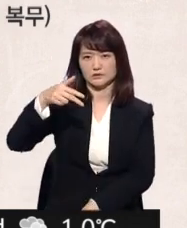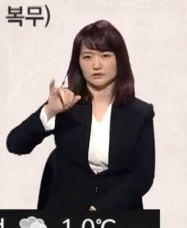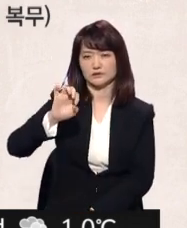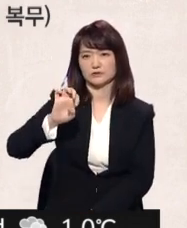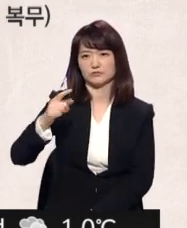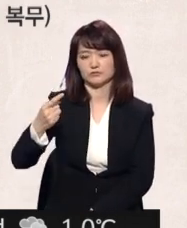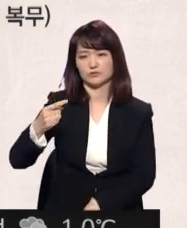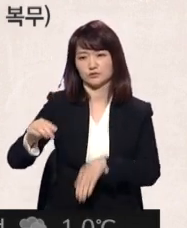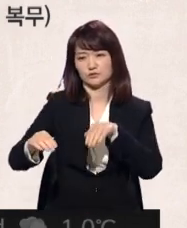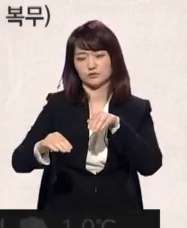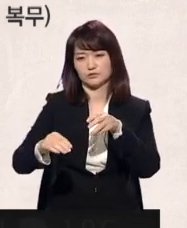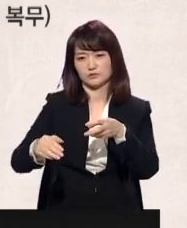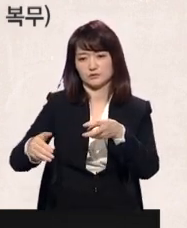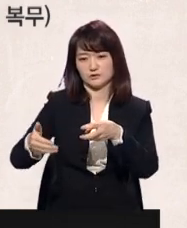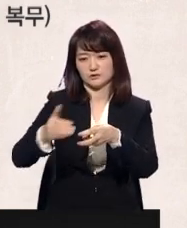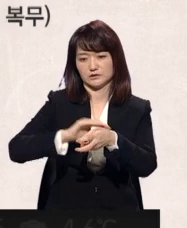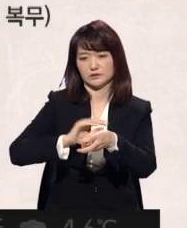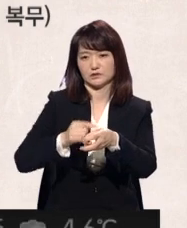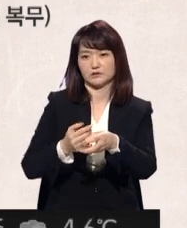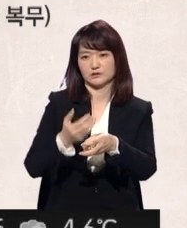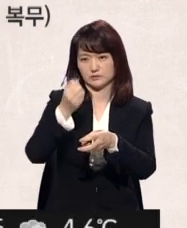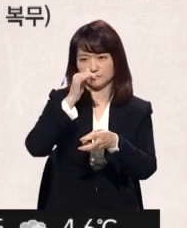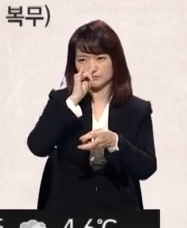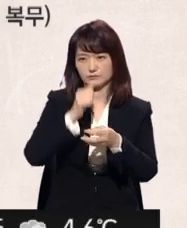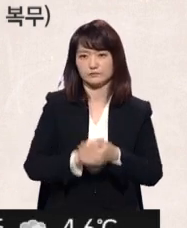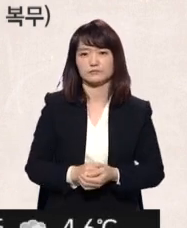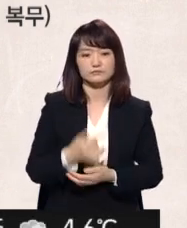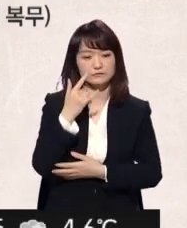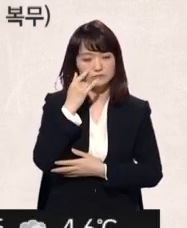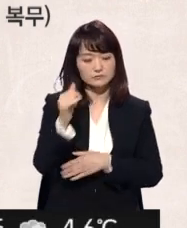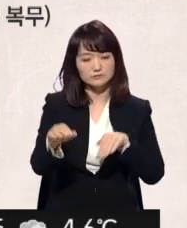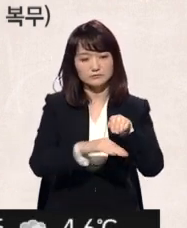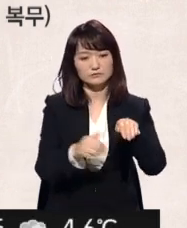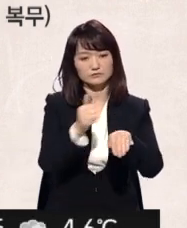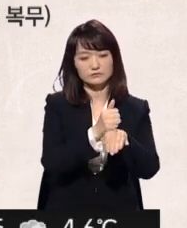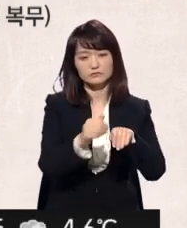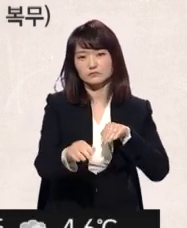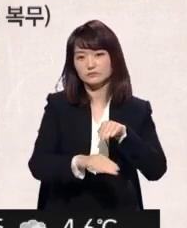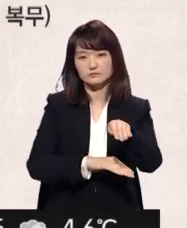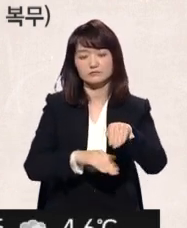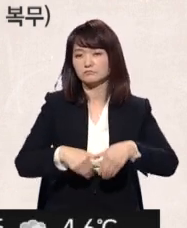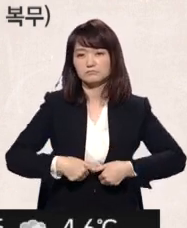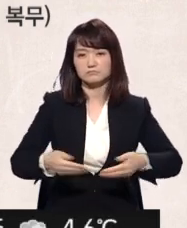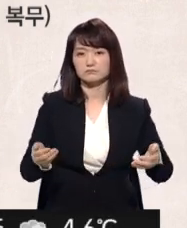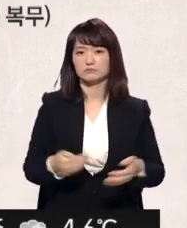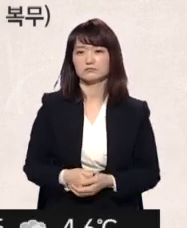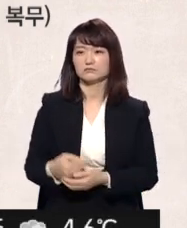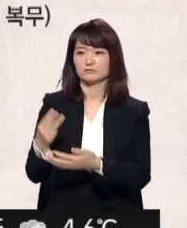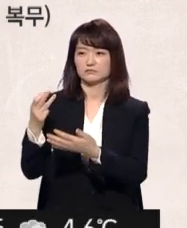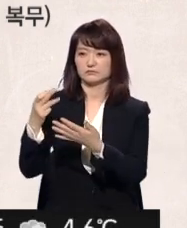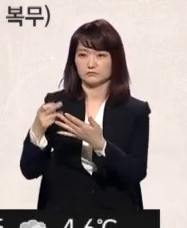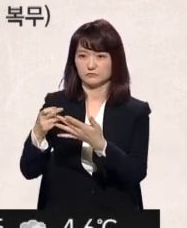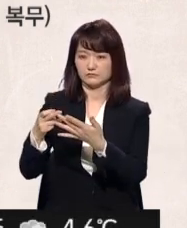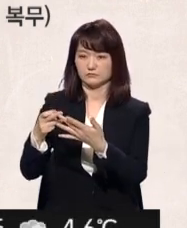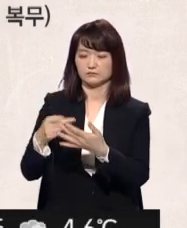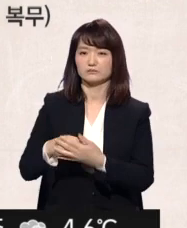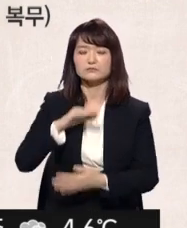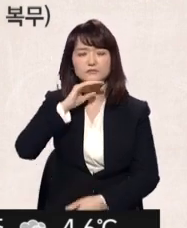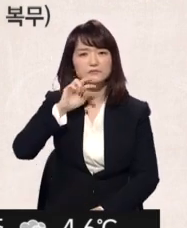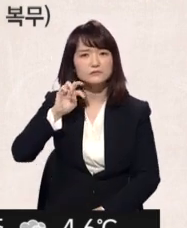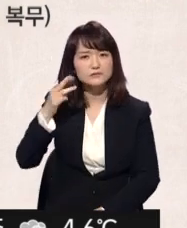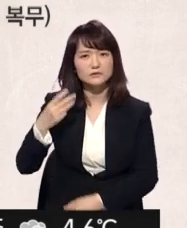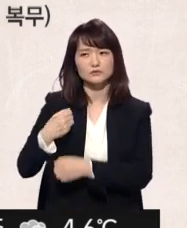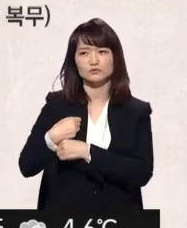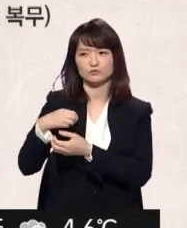그래서 굳이 부모님 차량을 운전할 필요가 없었다고 그러고 마지막 셋째 아들이 23살인데 군 복무